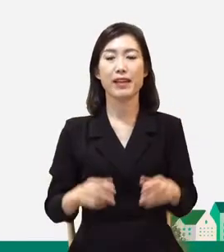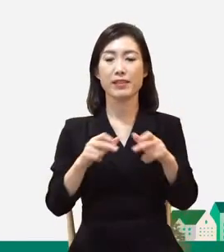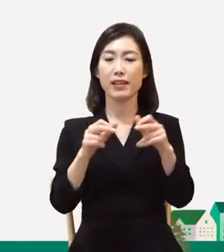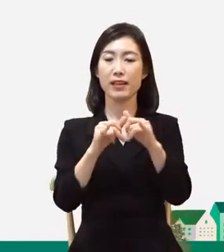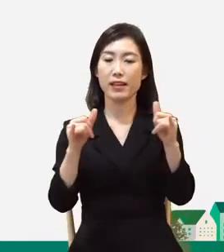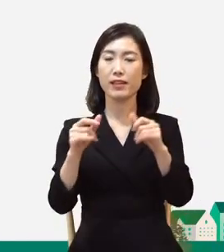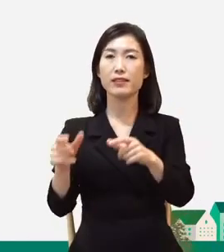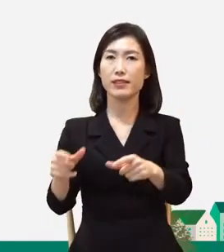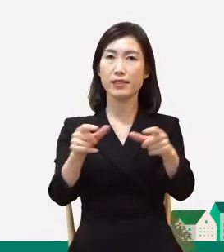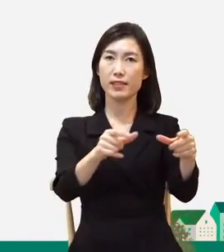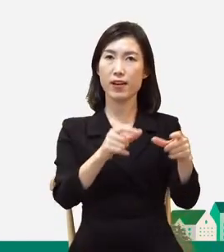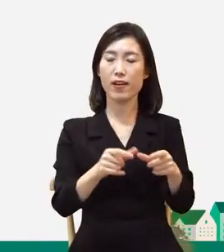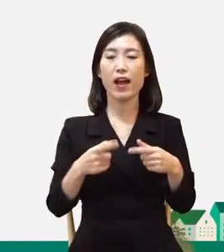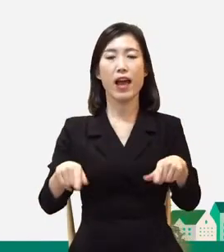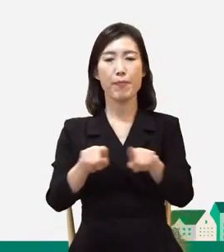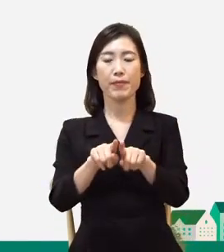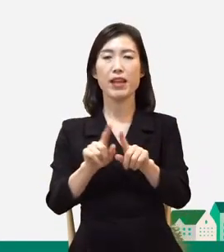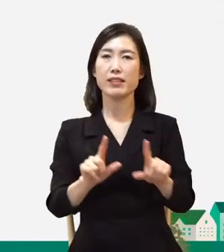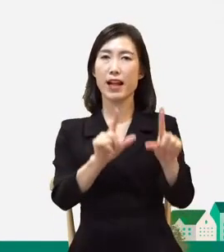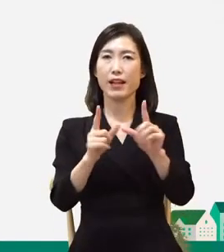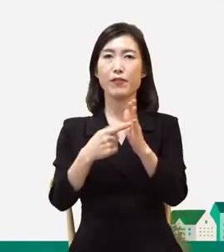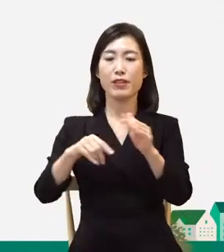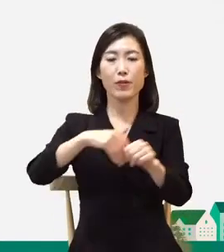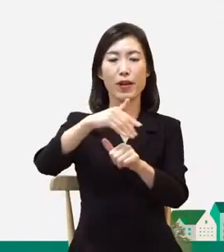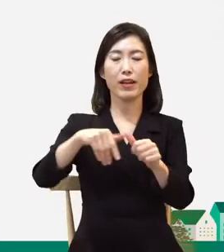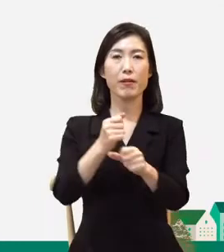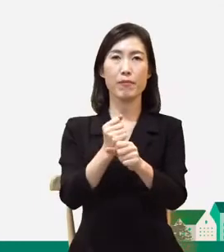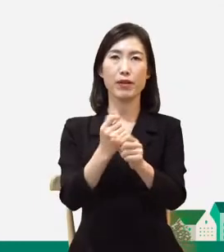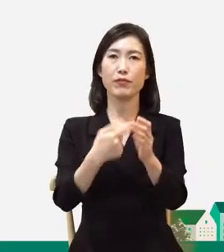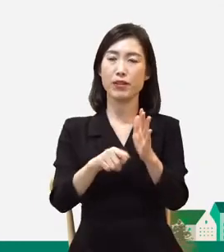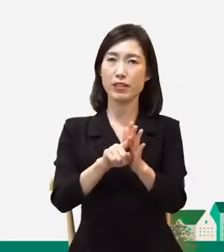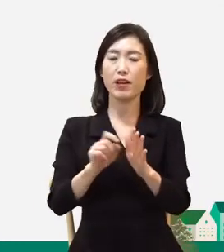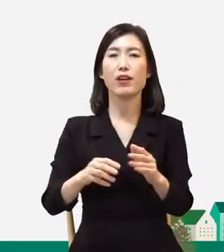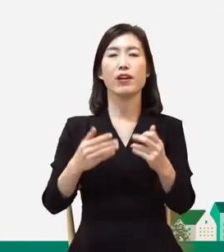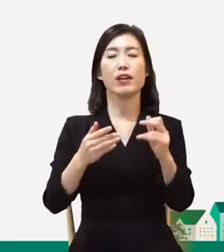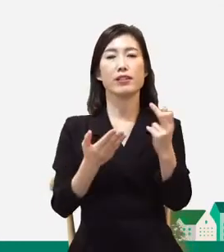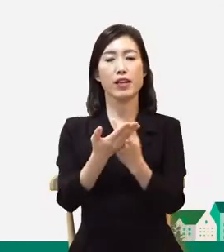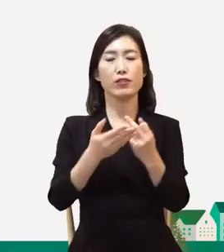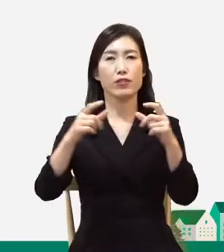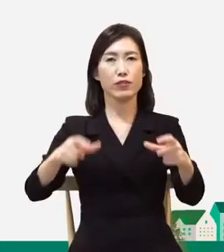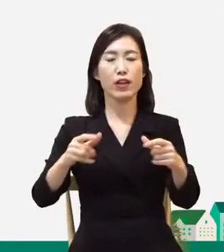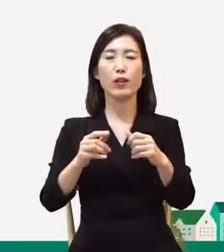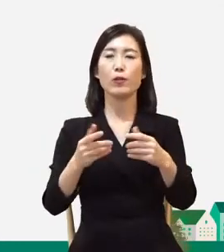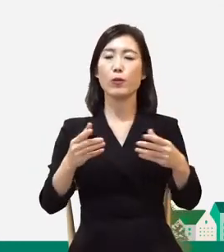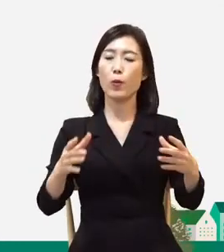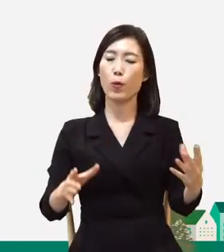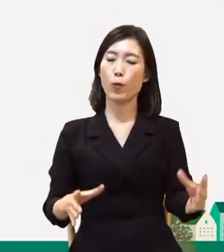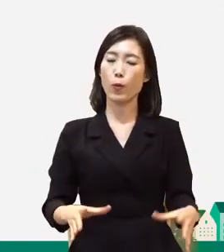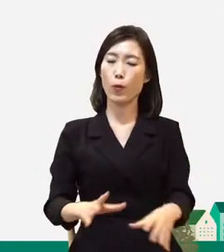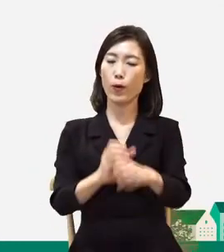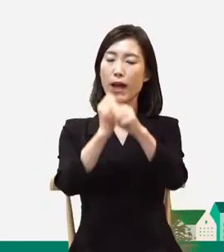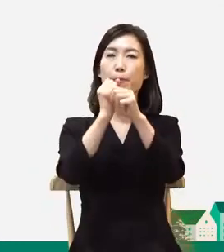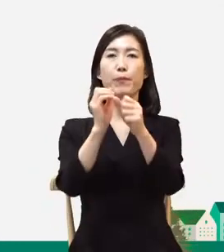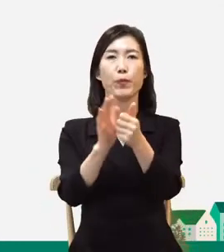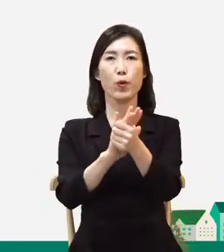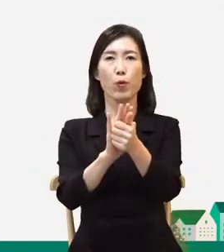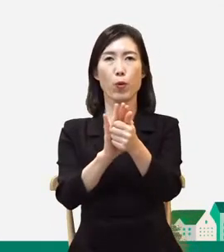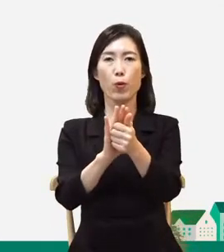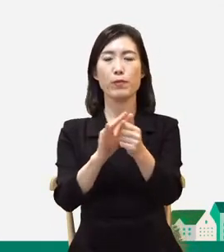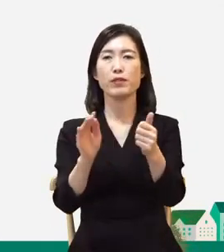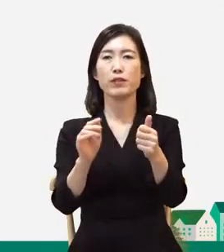장애인이 지역사회에서 함께 살아갈 수 있는 환경을 조성하고 제주형 장애인 지역사회 통합 돌봄을 선도하기